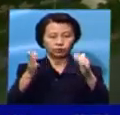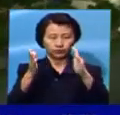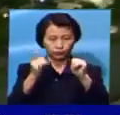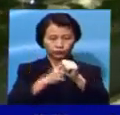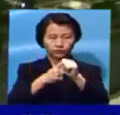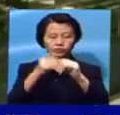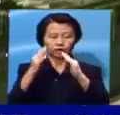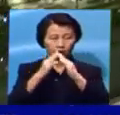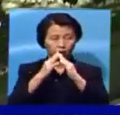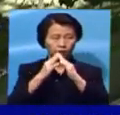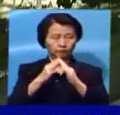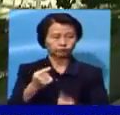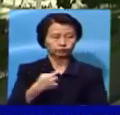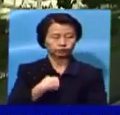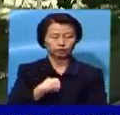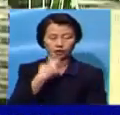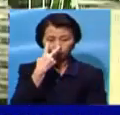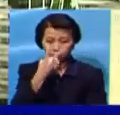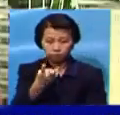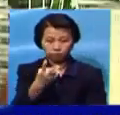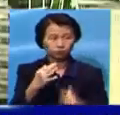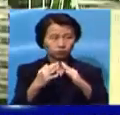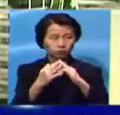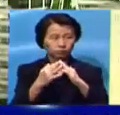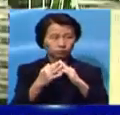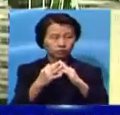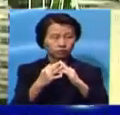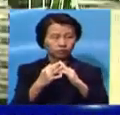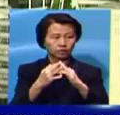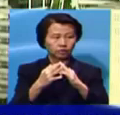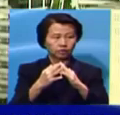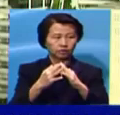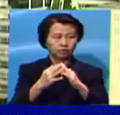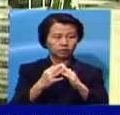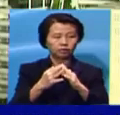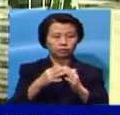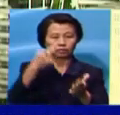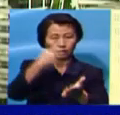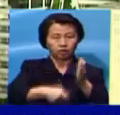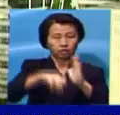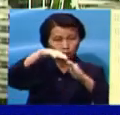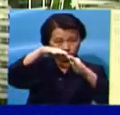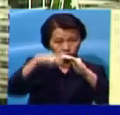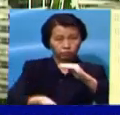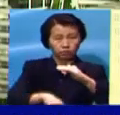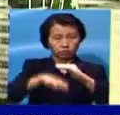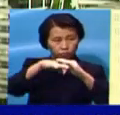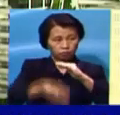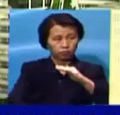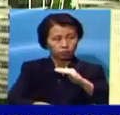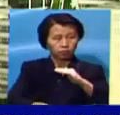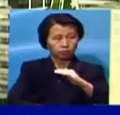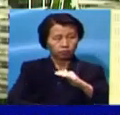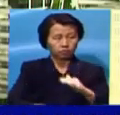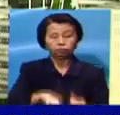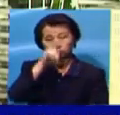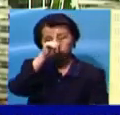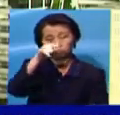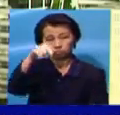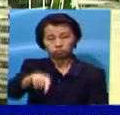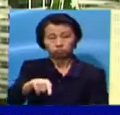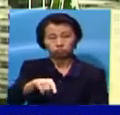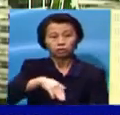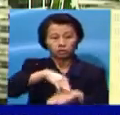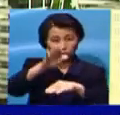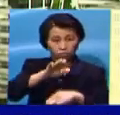house P sayaok dia below market value punya dia punya Har Wun katangang mahah lebih